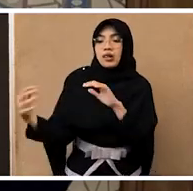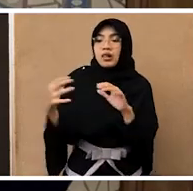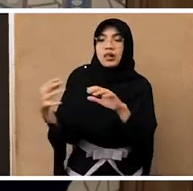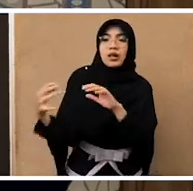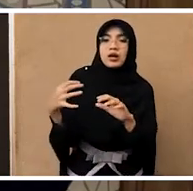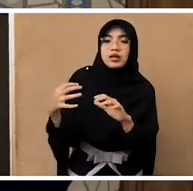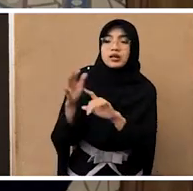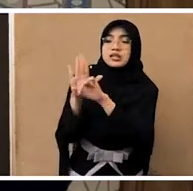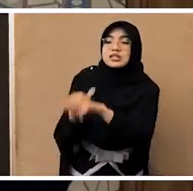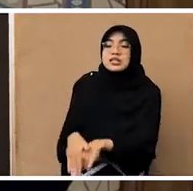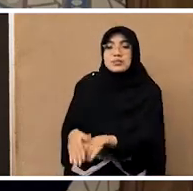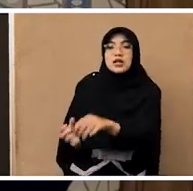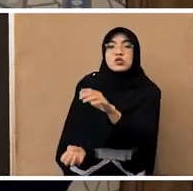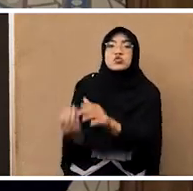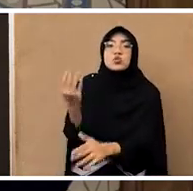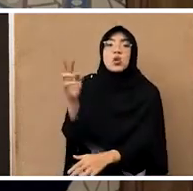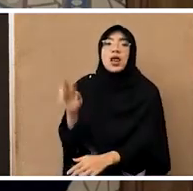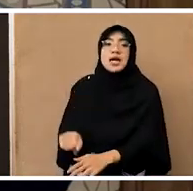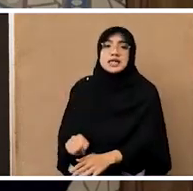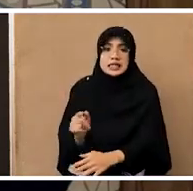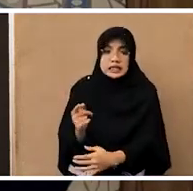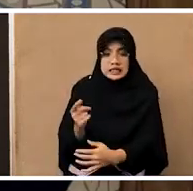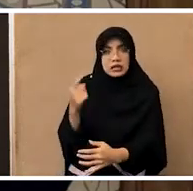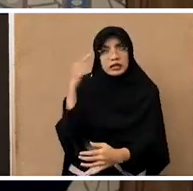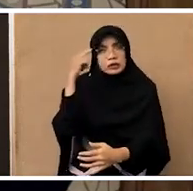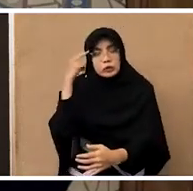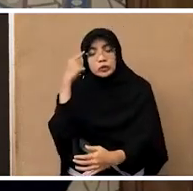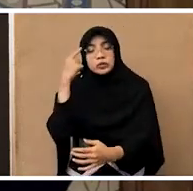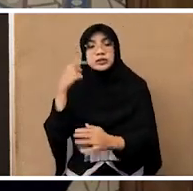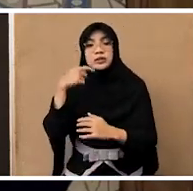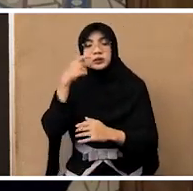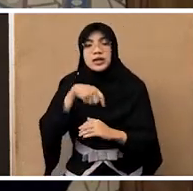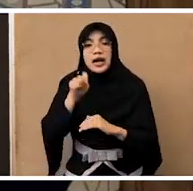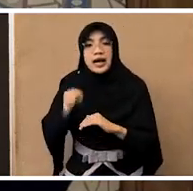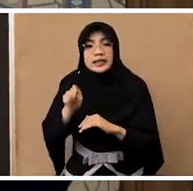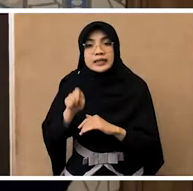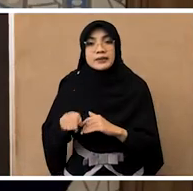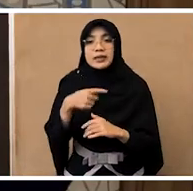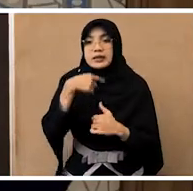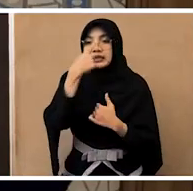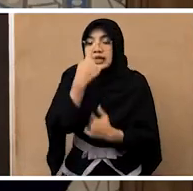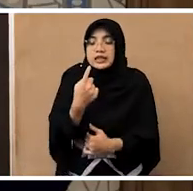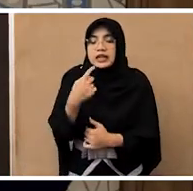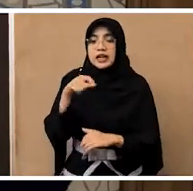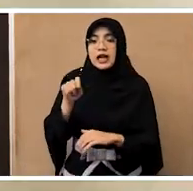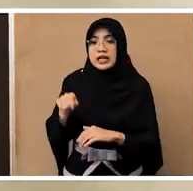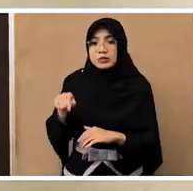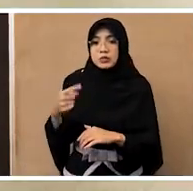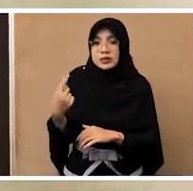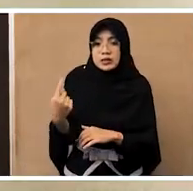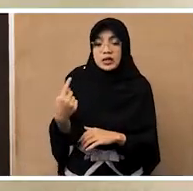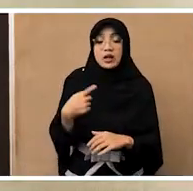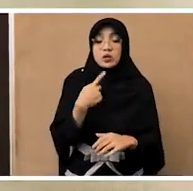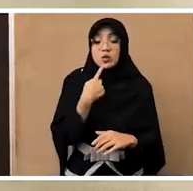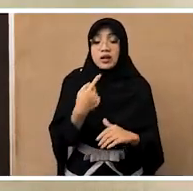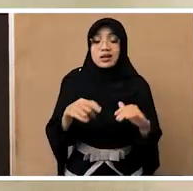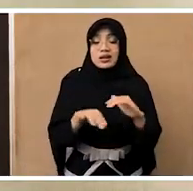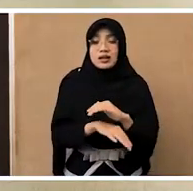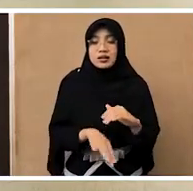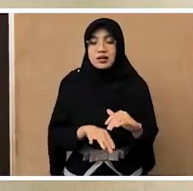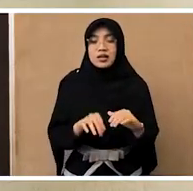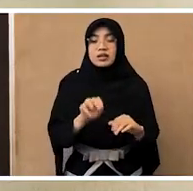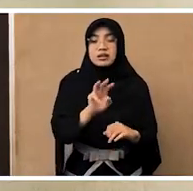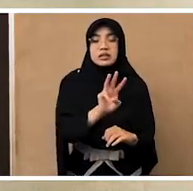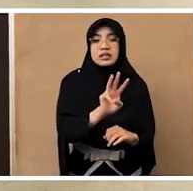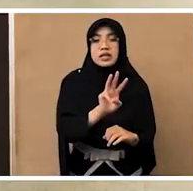kemudian muncul diskriminasi lagi nanti apa asumsi Hakim dan Apa keyakinan Hakim gitu ya Nah terkait dengan dasar Maaf ada di